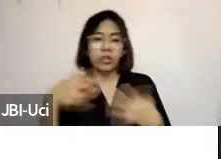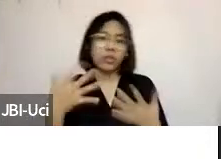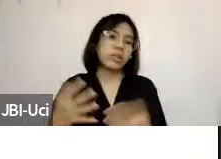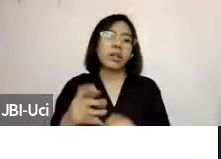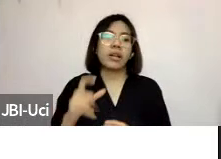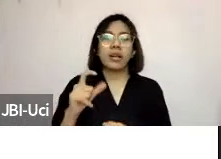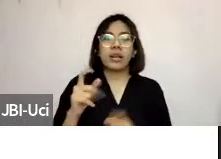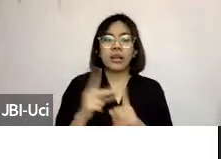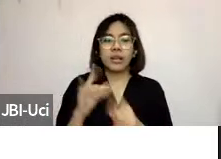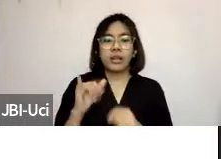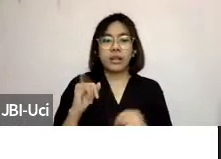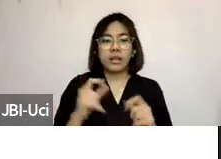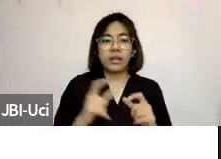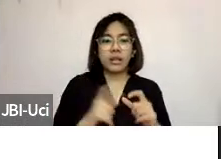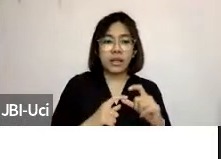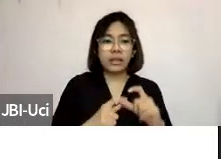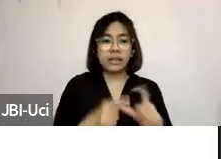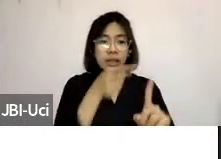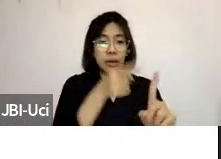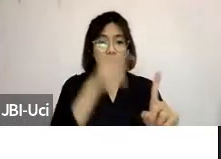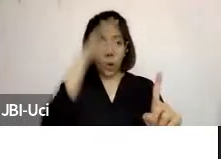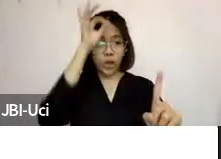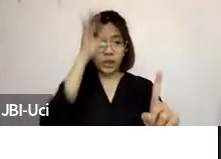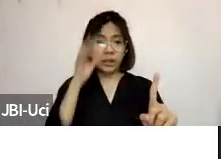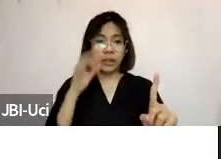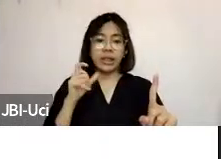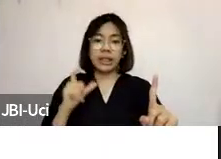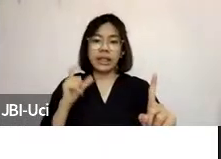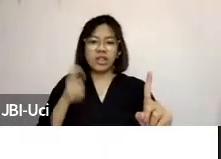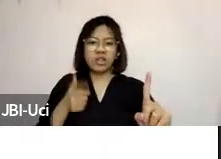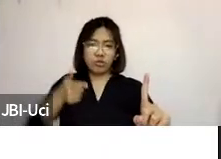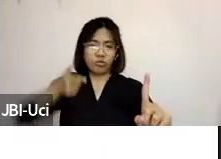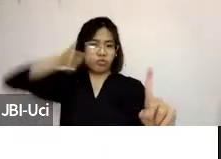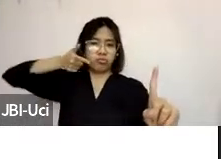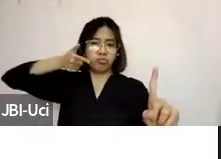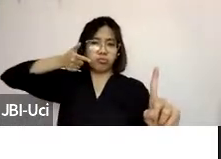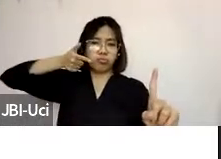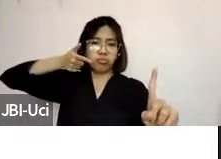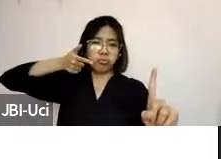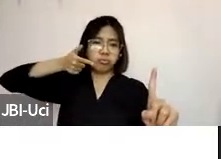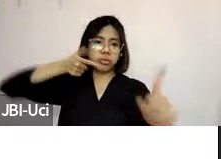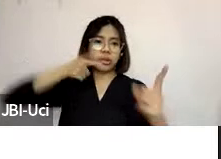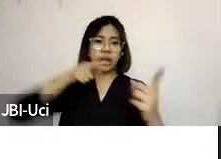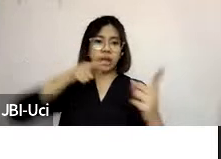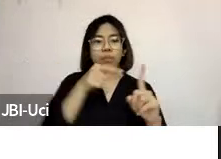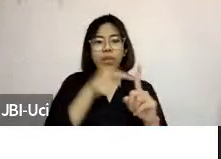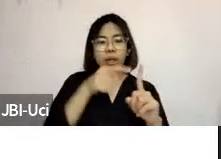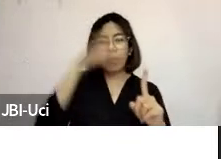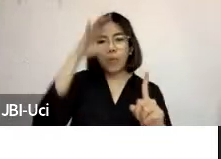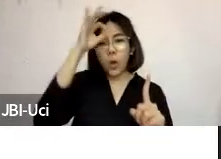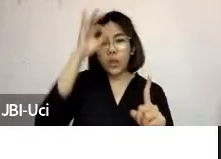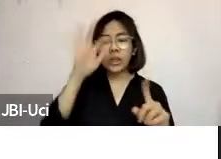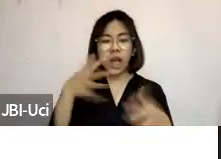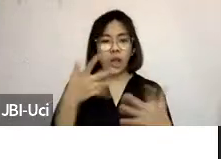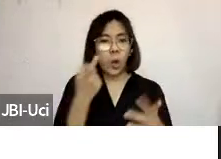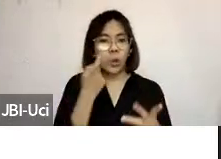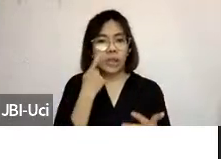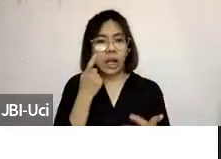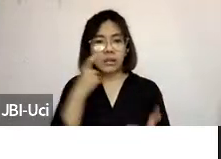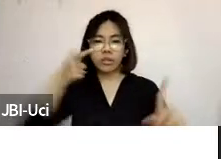menodongkan pistol ke polisi atau saksi nanti dia akan berfungsi bertempat di set sebagai saksi